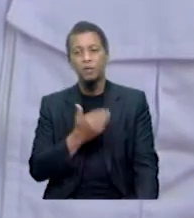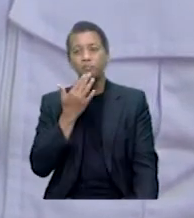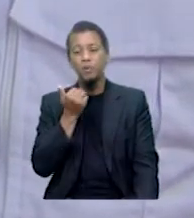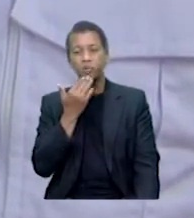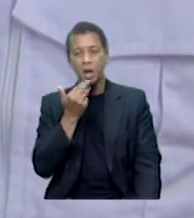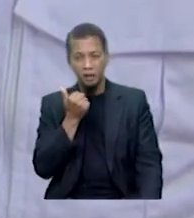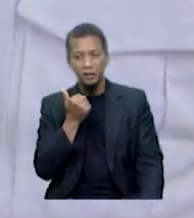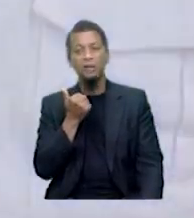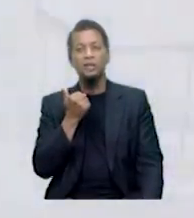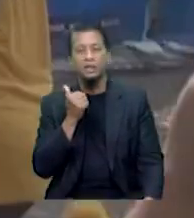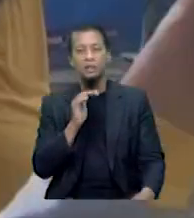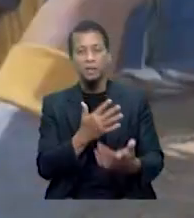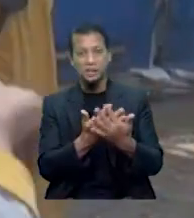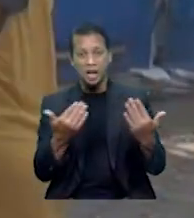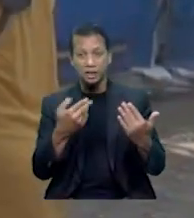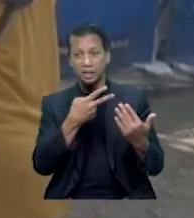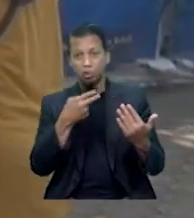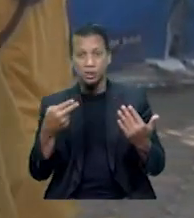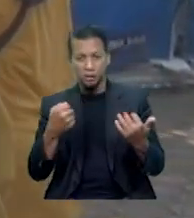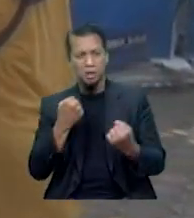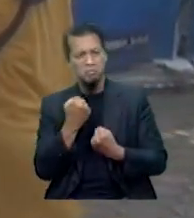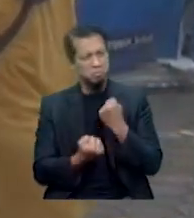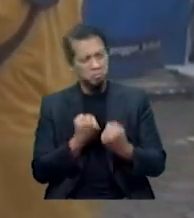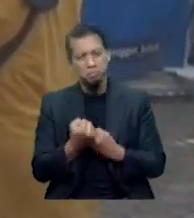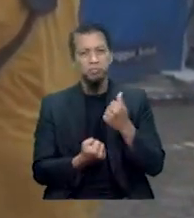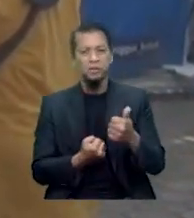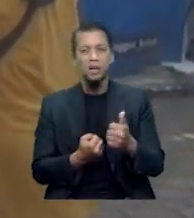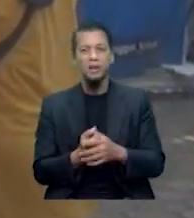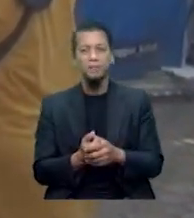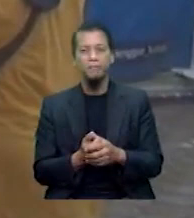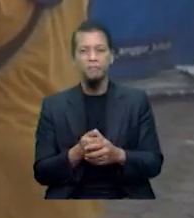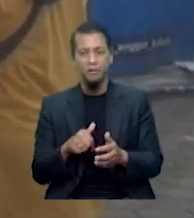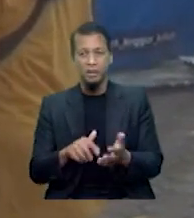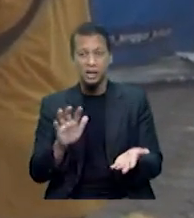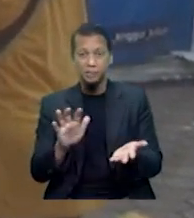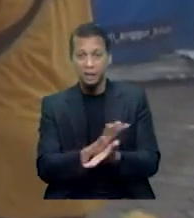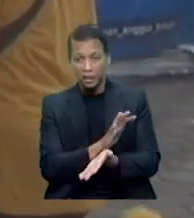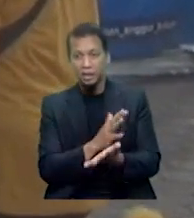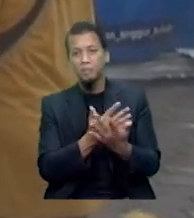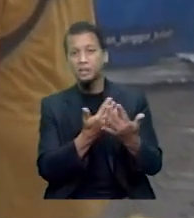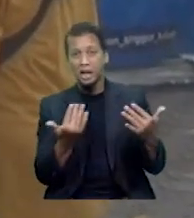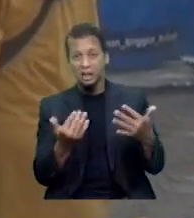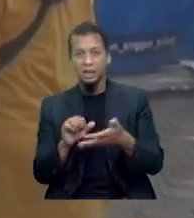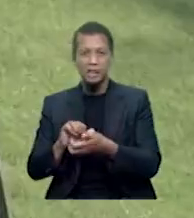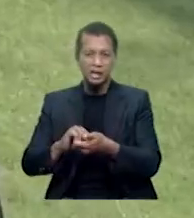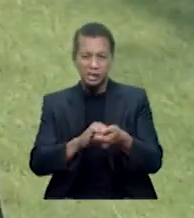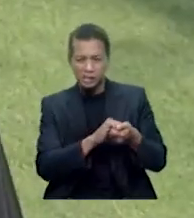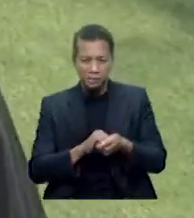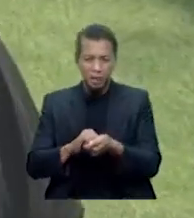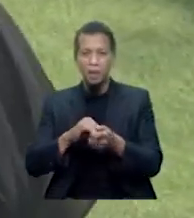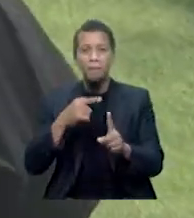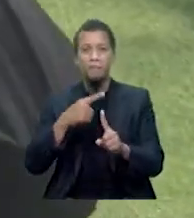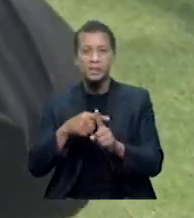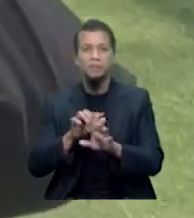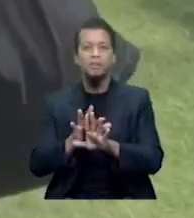kesejahteraan rakyat Indonesia selain menjadi ajang silaturahmi dengan masyarakat pagelaran kesenian ini juga menjadi komitmen partai perindo yang sangat